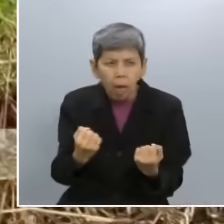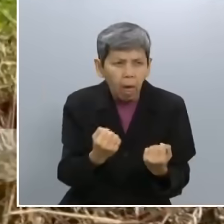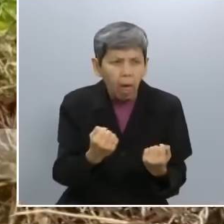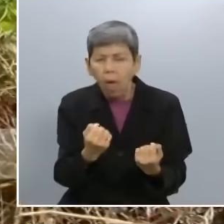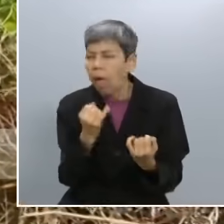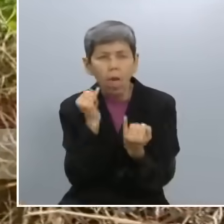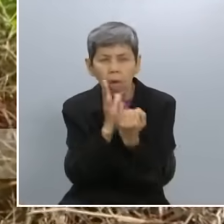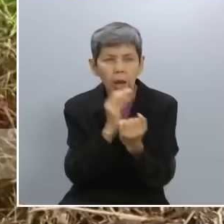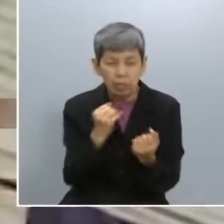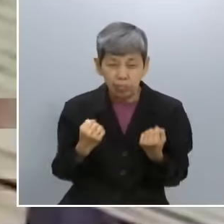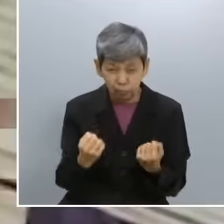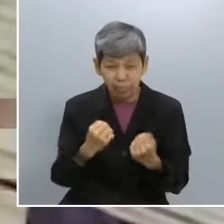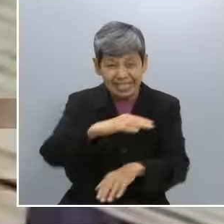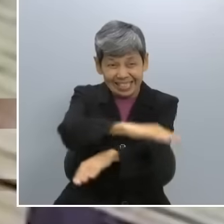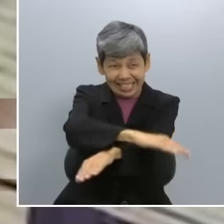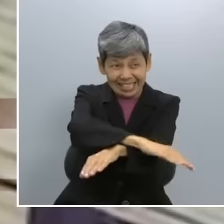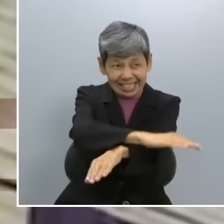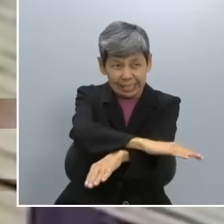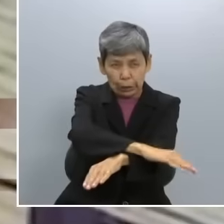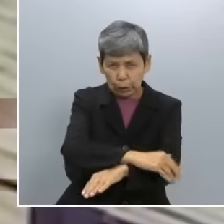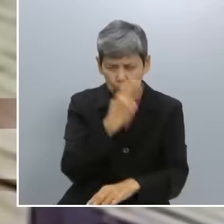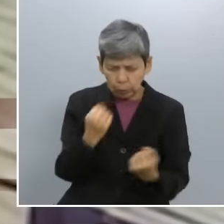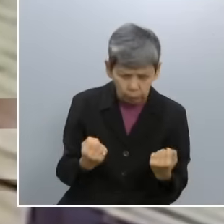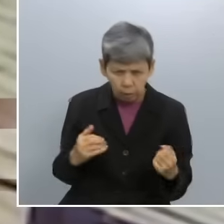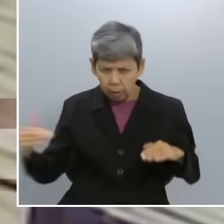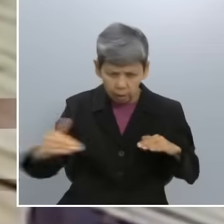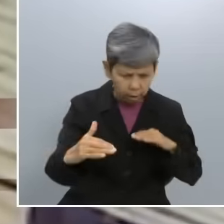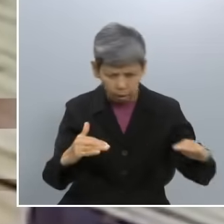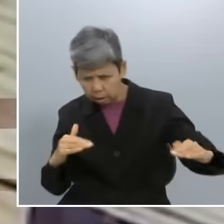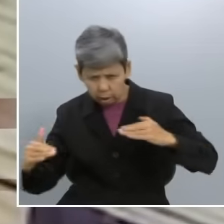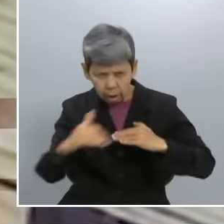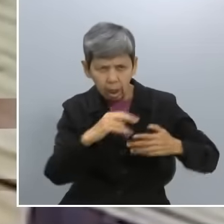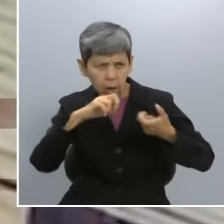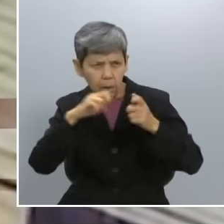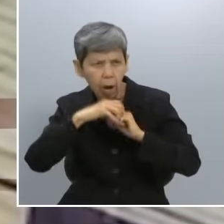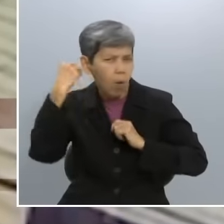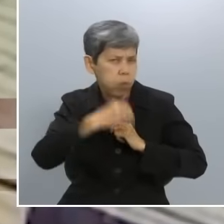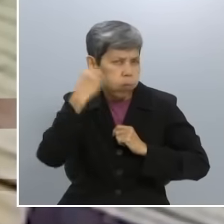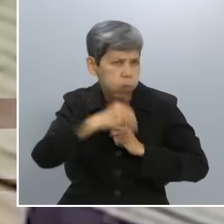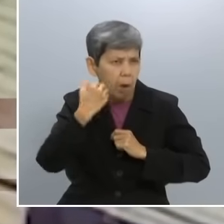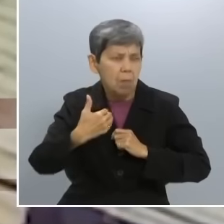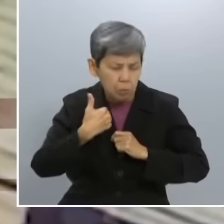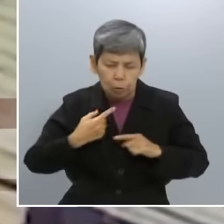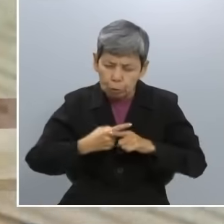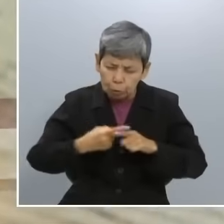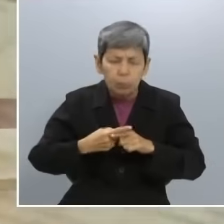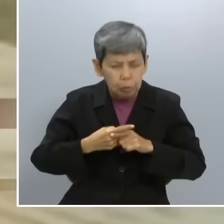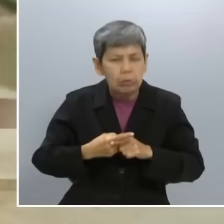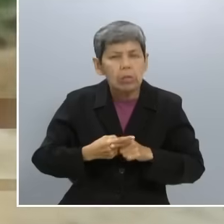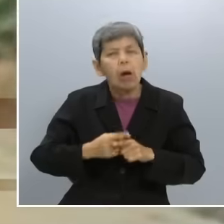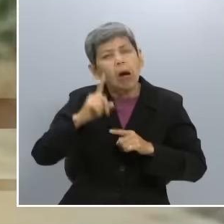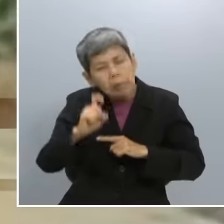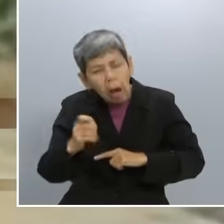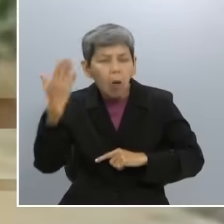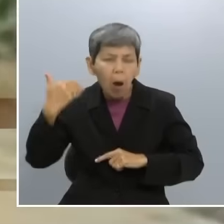ค่ะขณะที่สี่แยกนี้เขาเรียกกันว่าเป็นสี่แยกวัดใจเกิดปัญหาการจราจรบ่อยมีตั้งแต่บาดเจ็บเล็กน้อยไปถึงขั้นเสีย